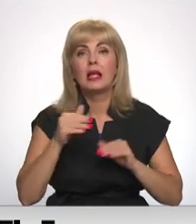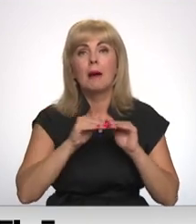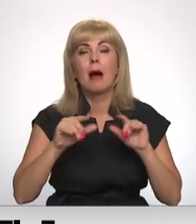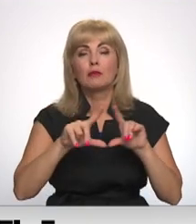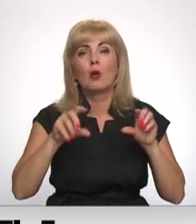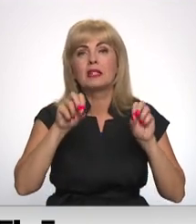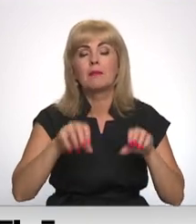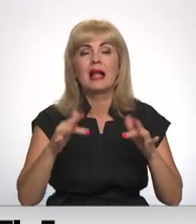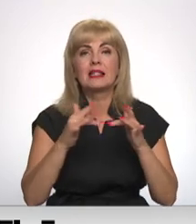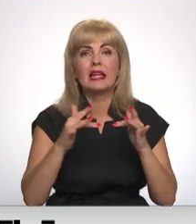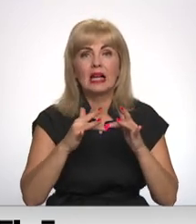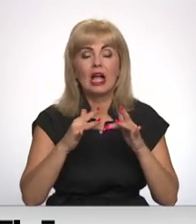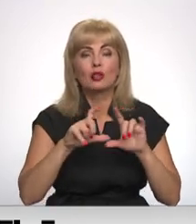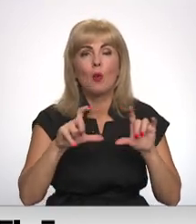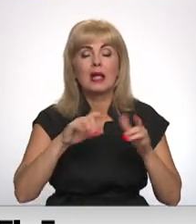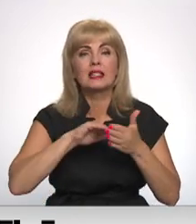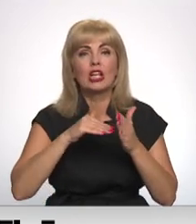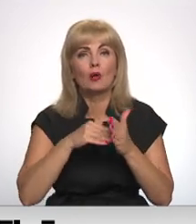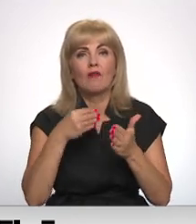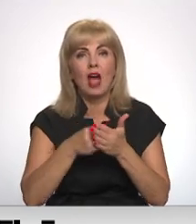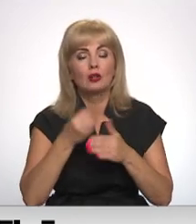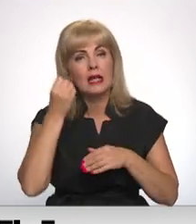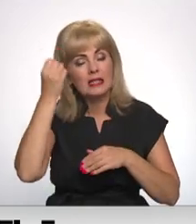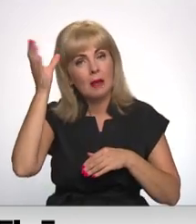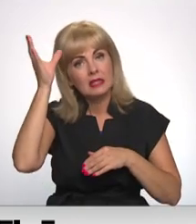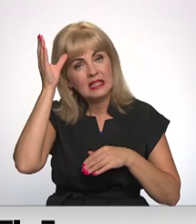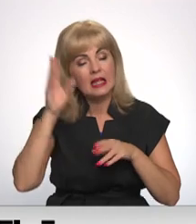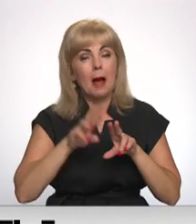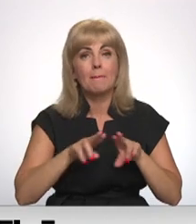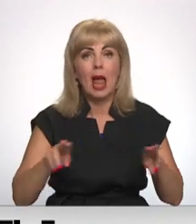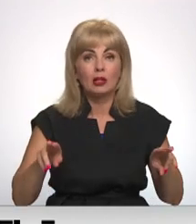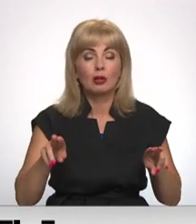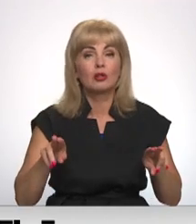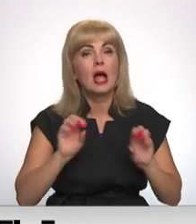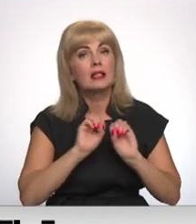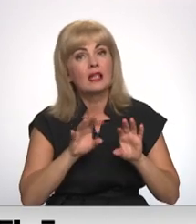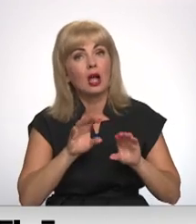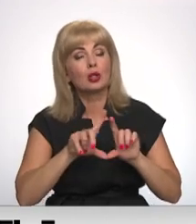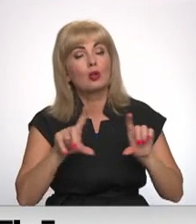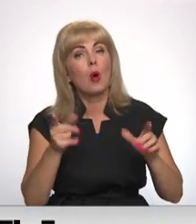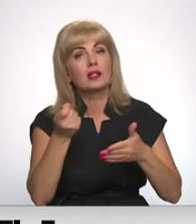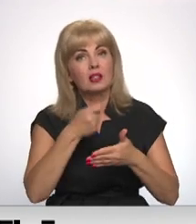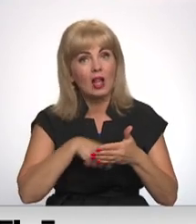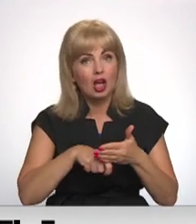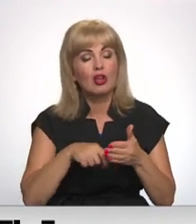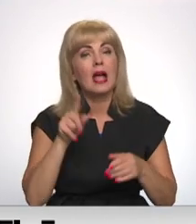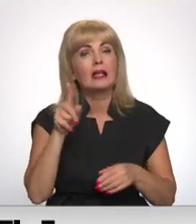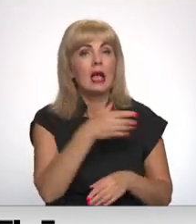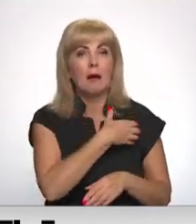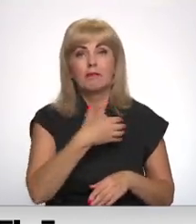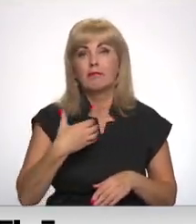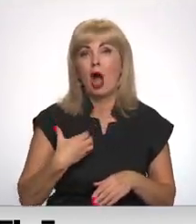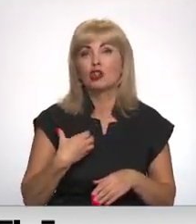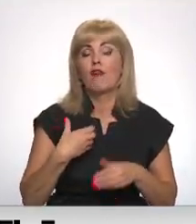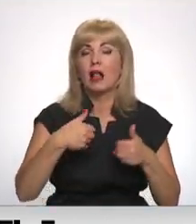specializētās internātskolas situācija vērtējusi arī Izglītības un zinātnes ministrija, kas uzsver, ka skolas slēgšana esot tikai un vienīgi pašvaldības lēmums.